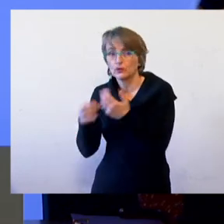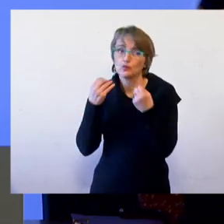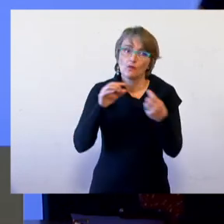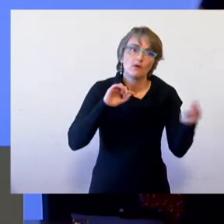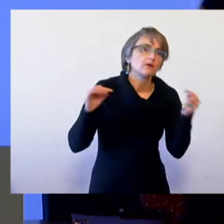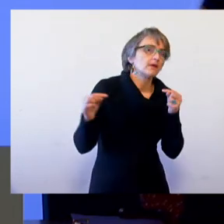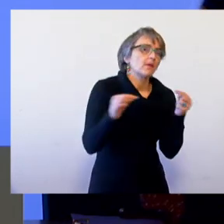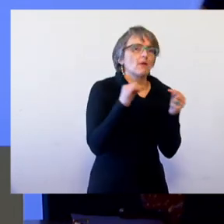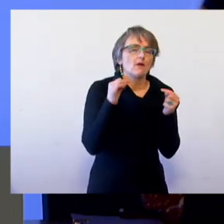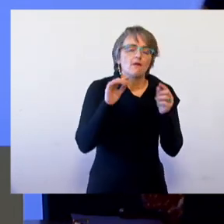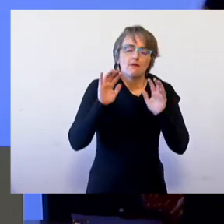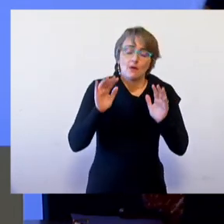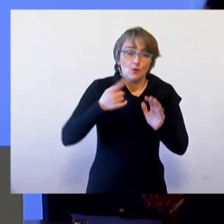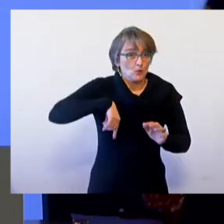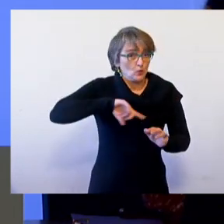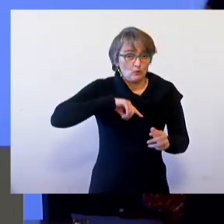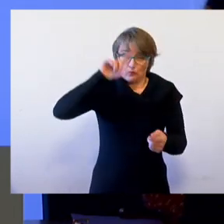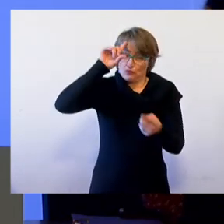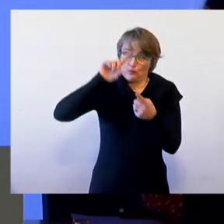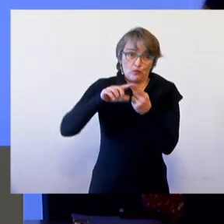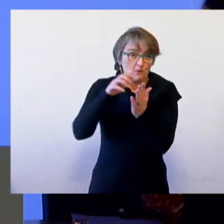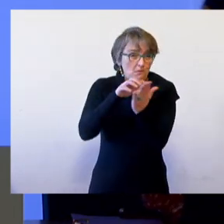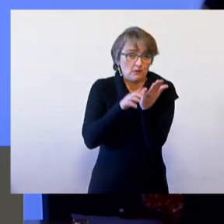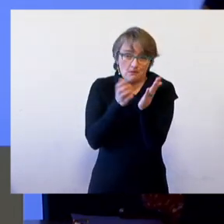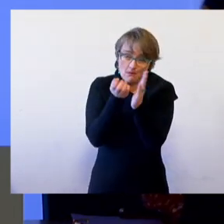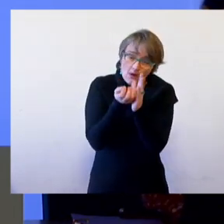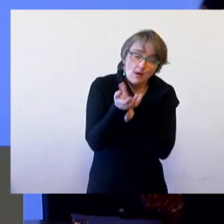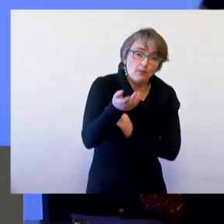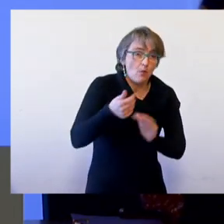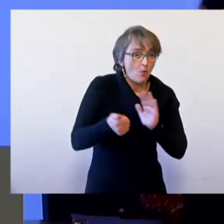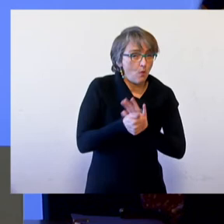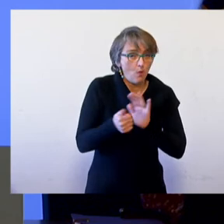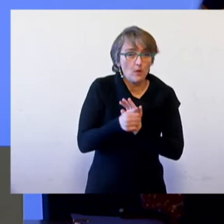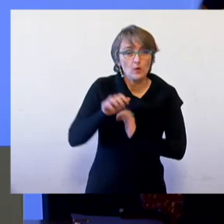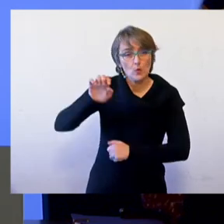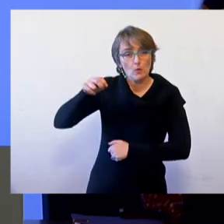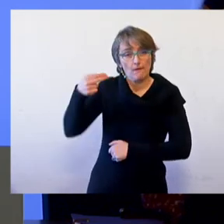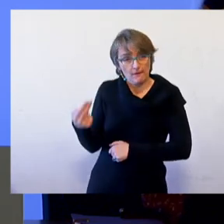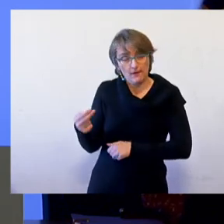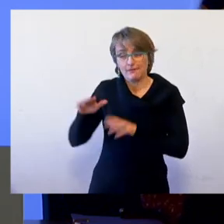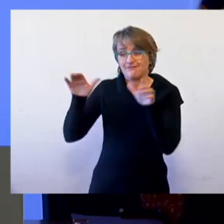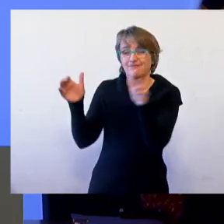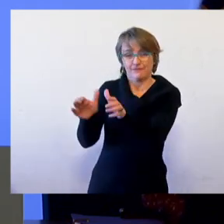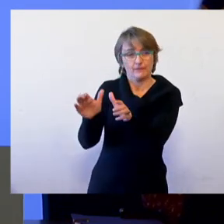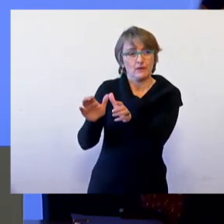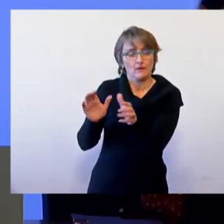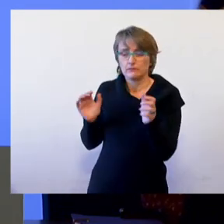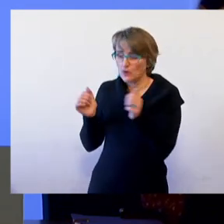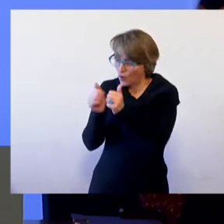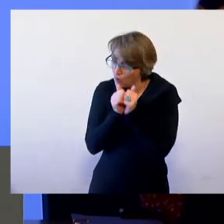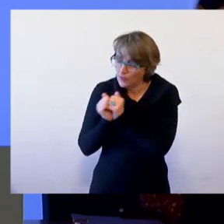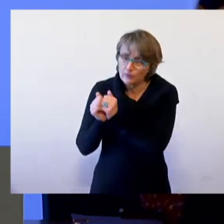et le message que nous envoyons, c'est que nous sommes aux côtés de l'éducation nationale et des personnels pour qu'ils puissent pleinement exercer leur